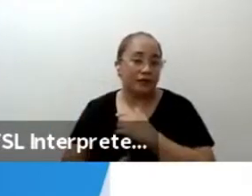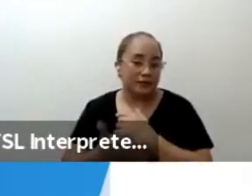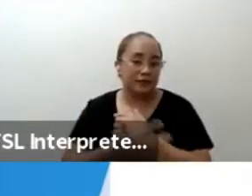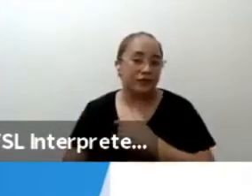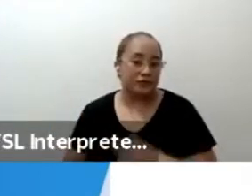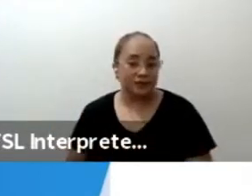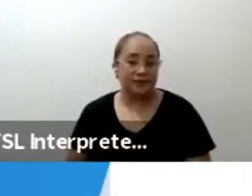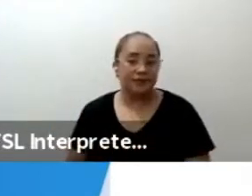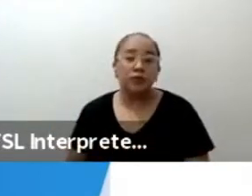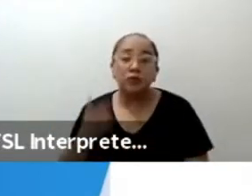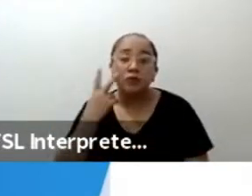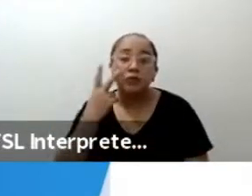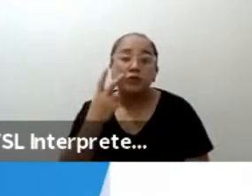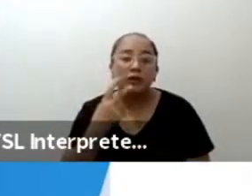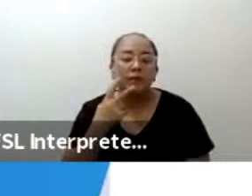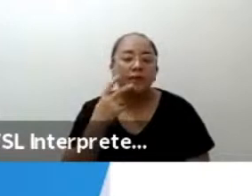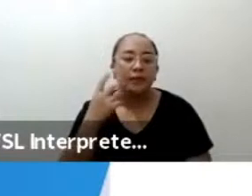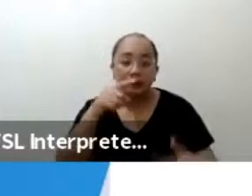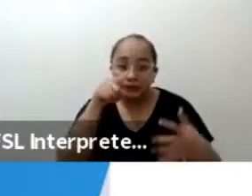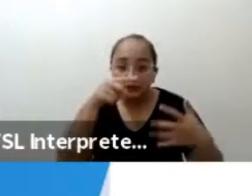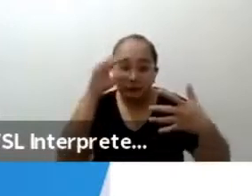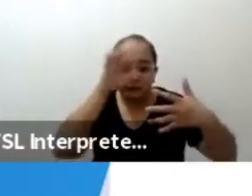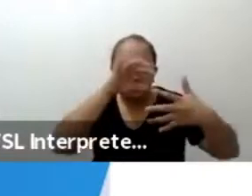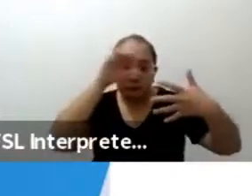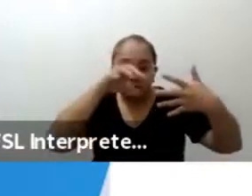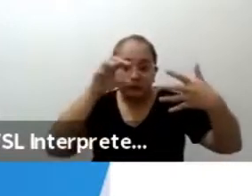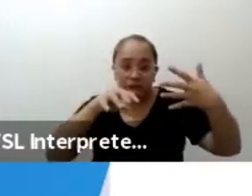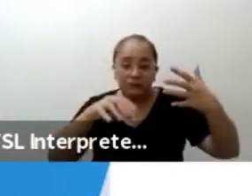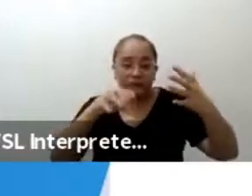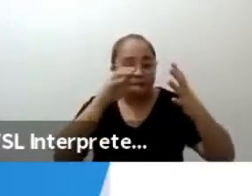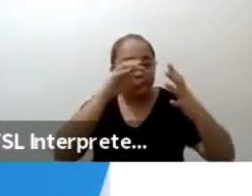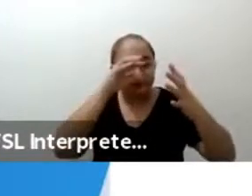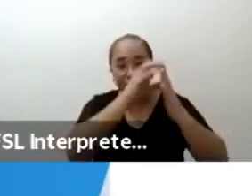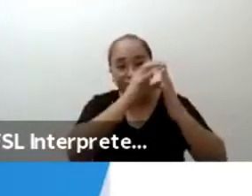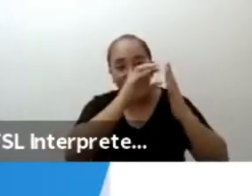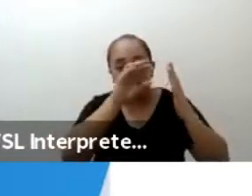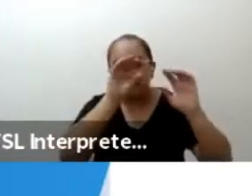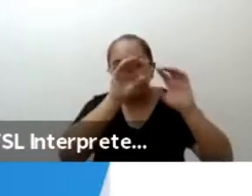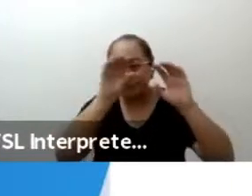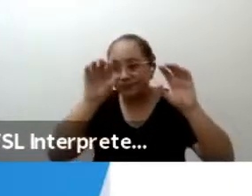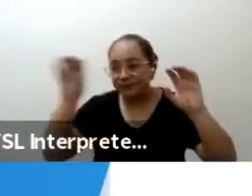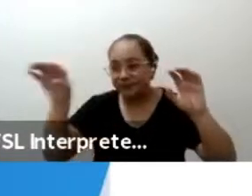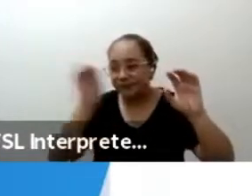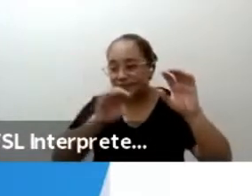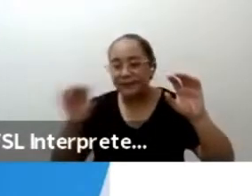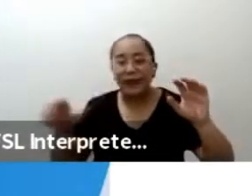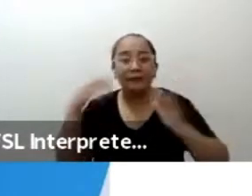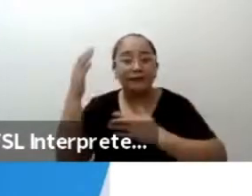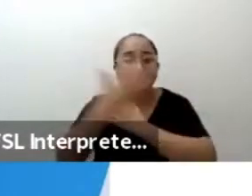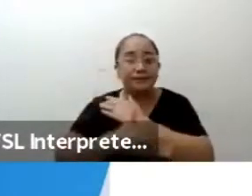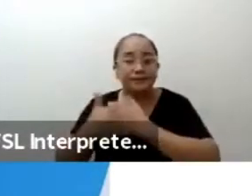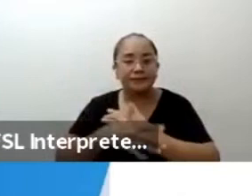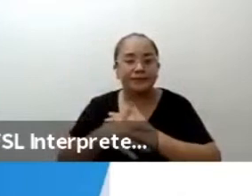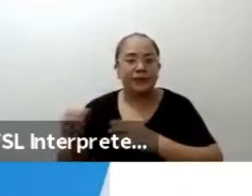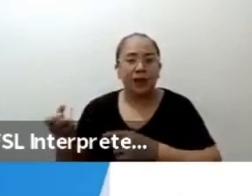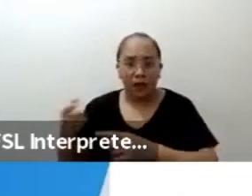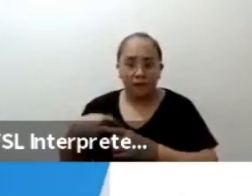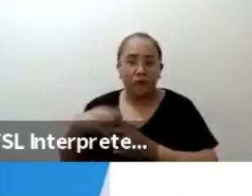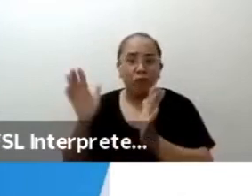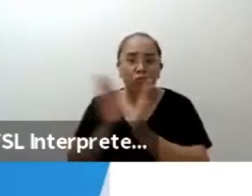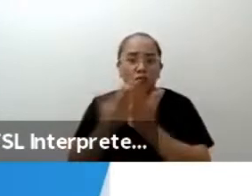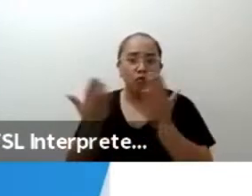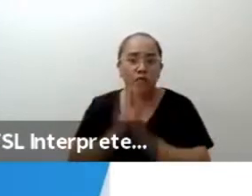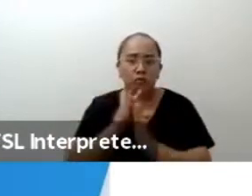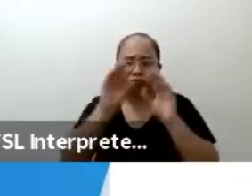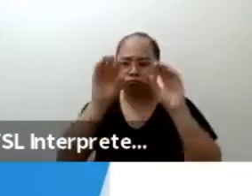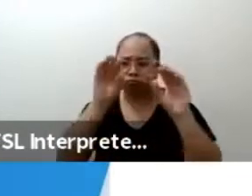Okay, tignan niyo ito. These are countries na linagay sa isang libro ni Britnell, who was once